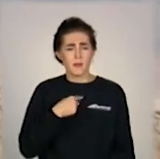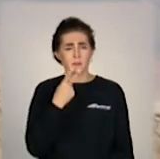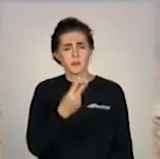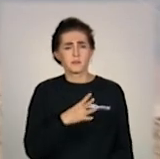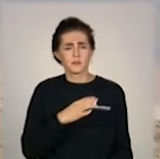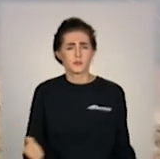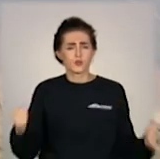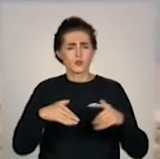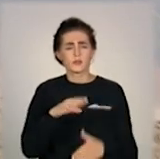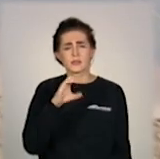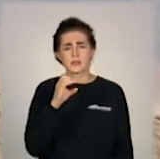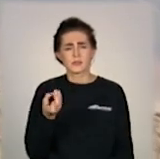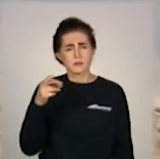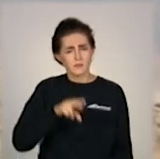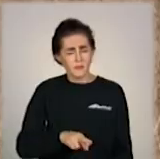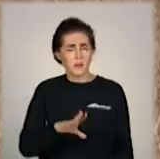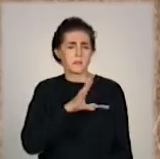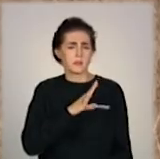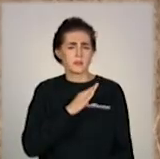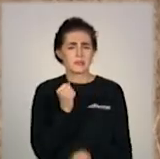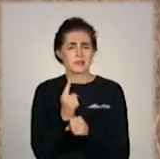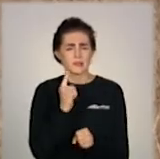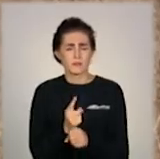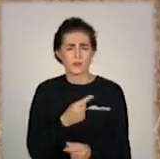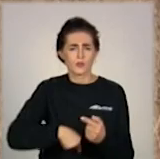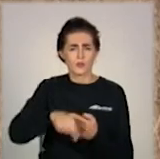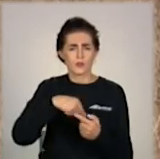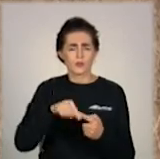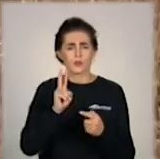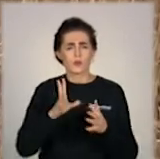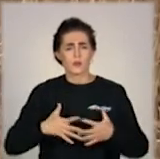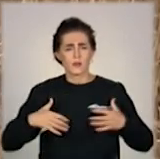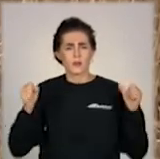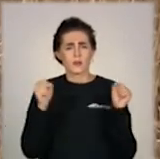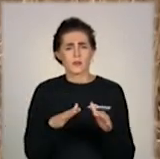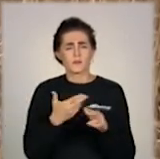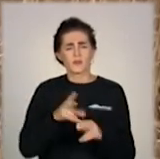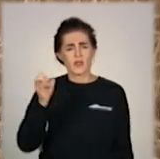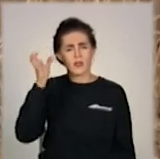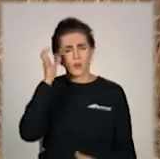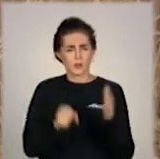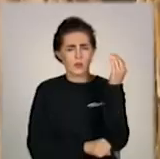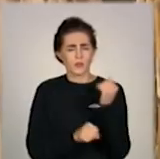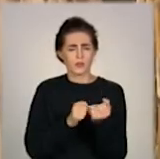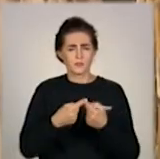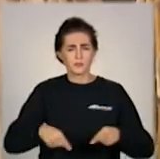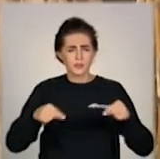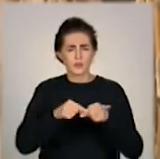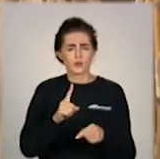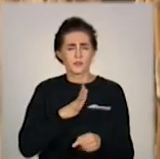сесія, забороняли кому-то віддати, як ви бачили, научним працівникам, ну, щоб